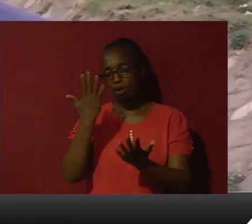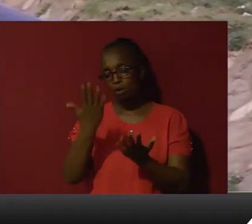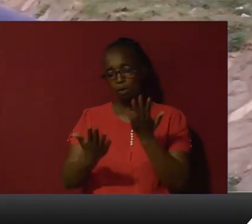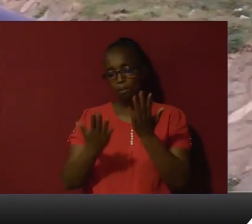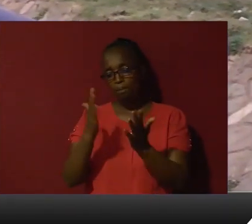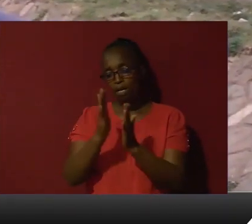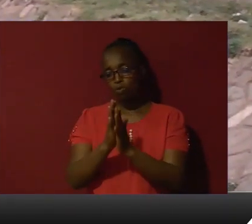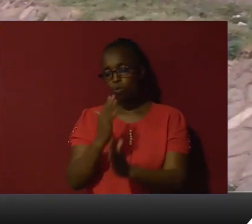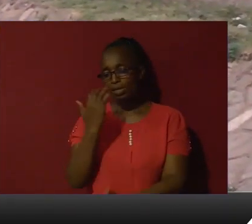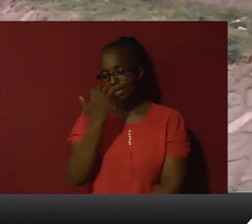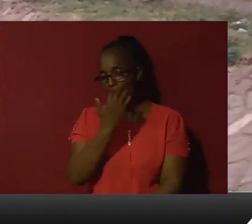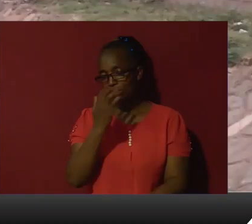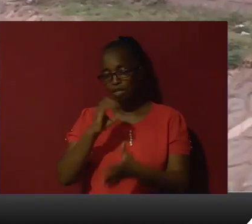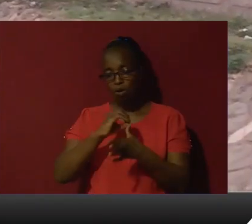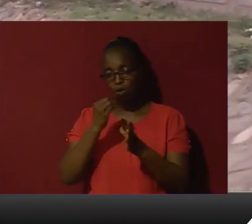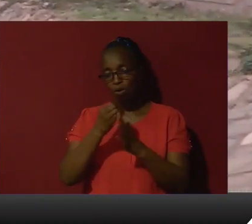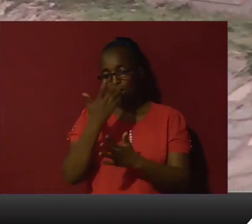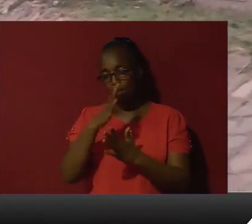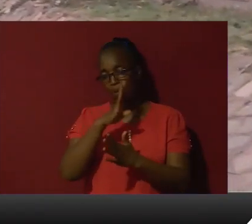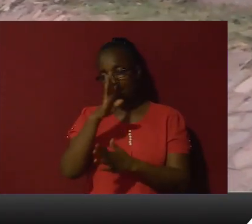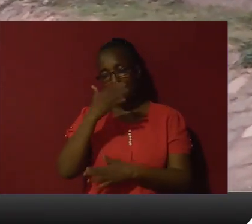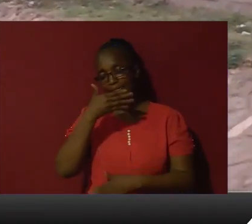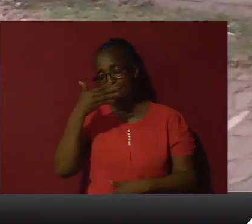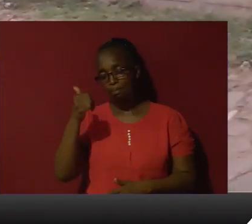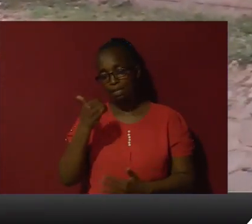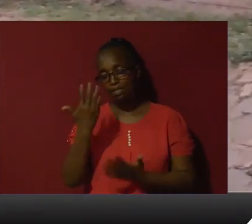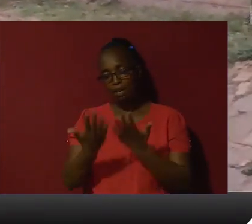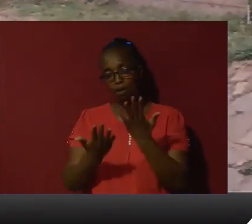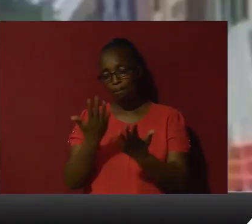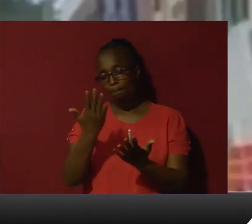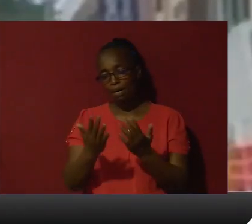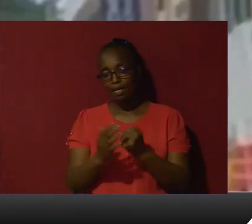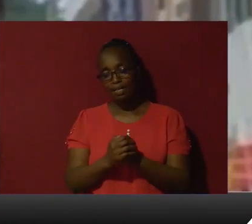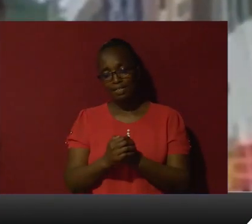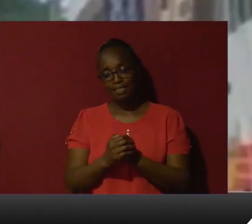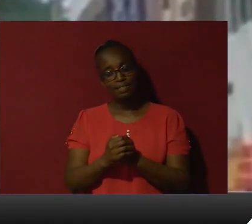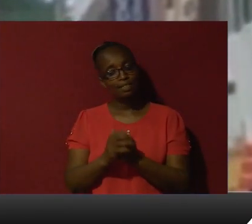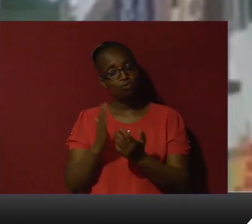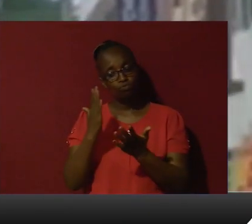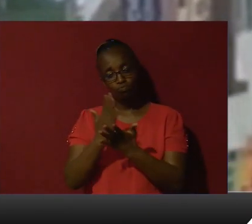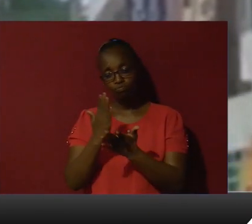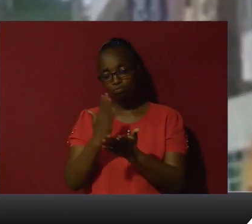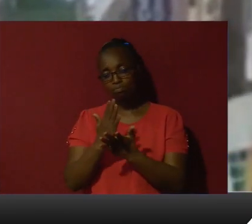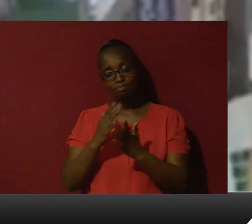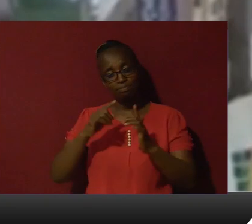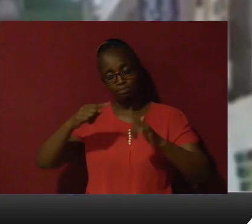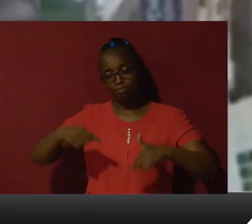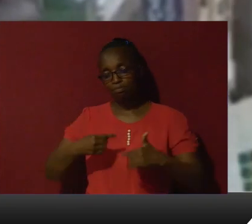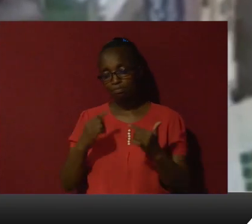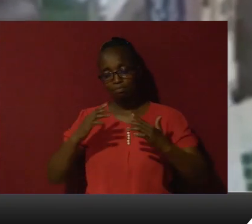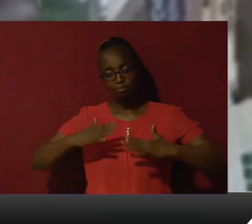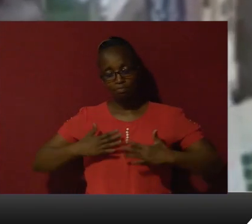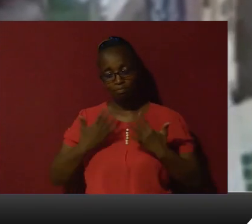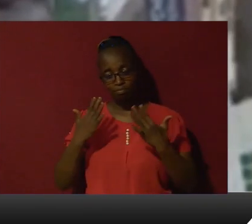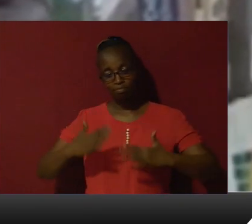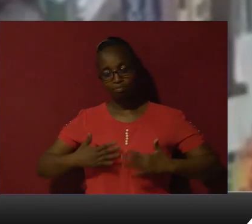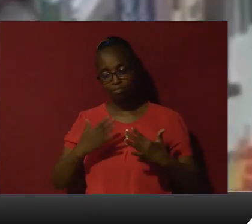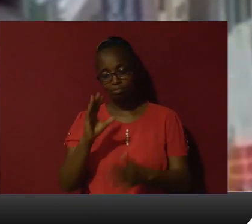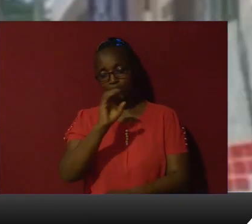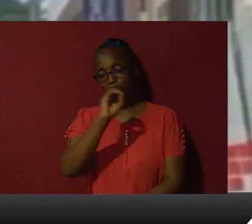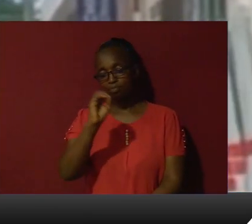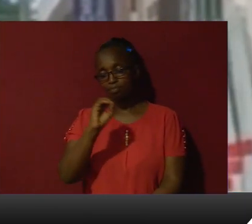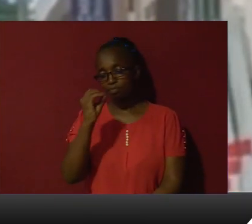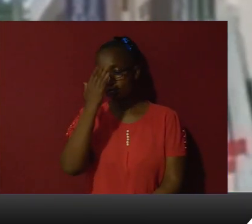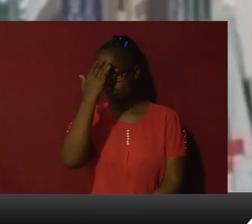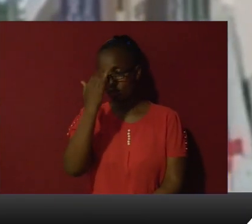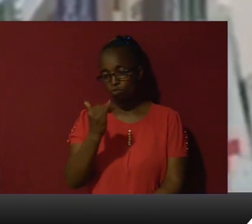Gachagua. Ama anaweza pia kuwa mpo. So we don't know, eh? By the way, sijafurahia kwa maana kuna